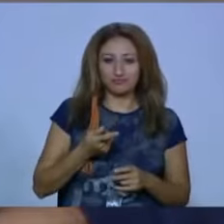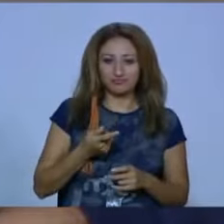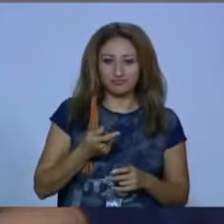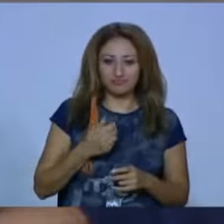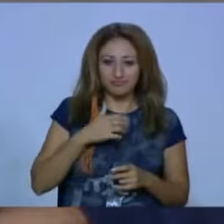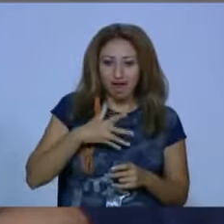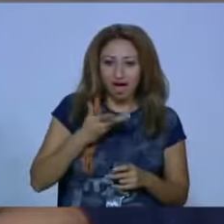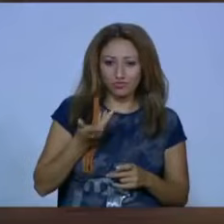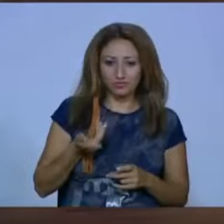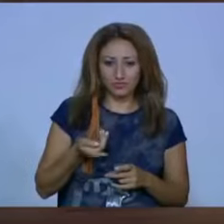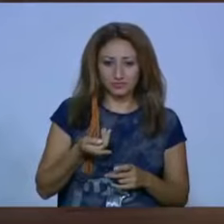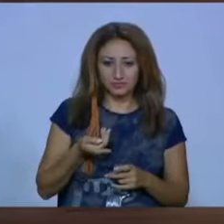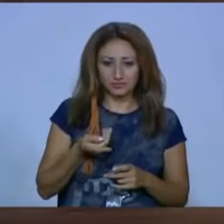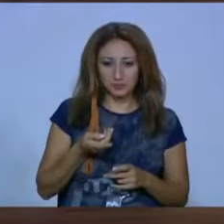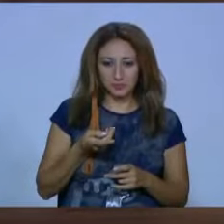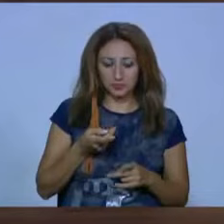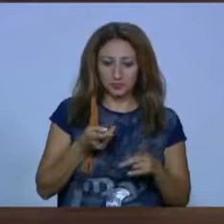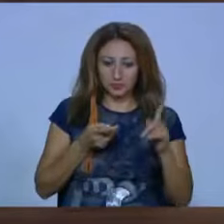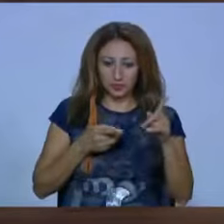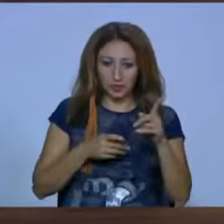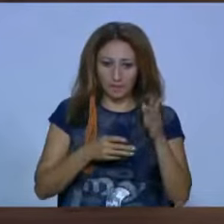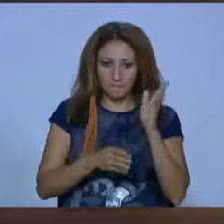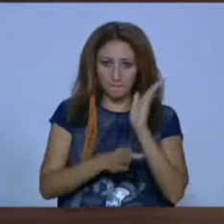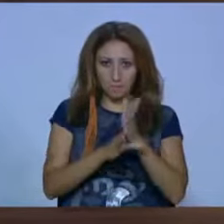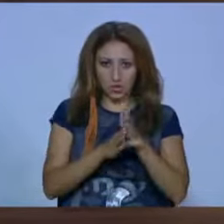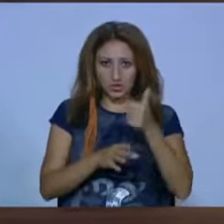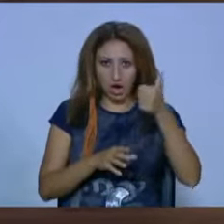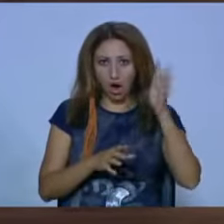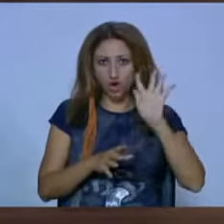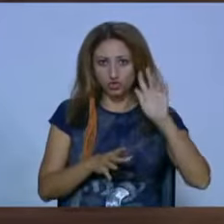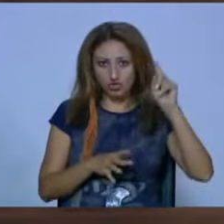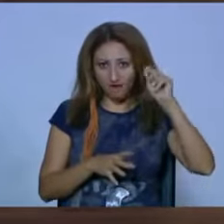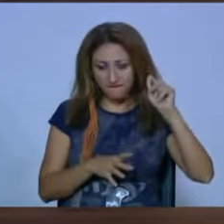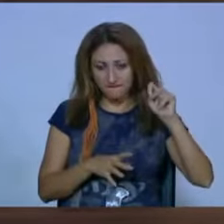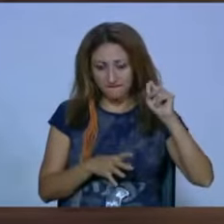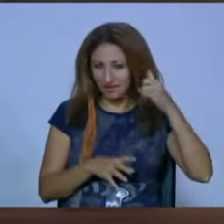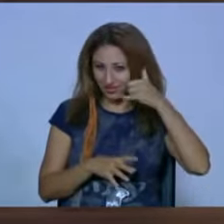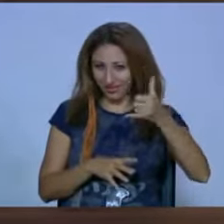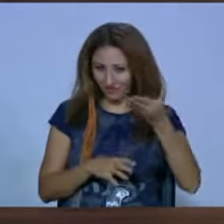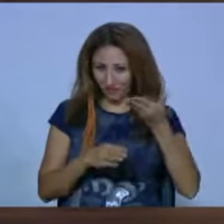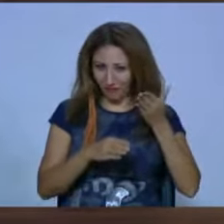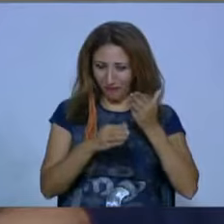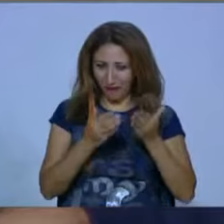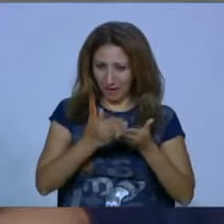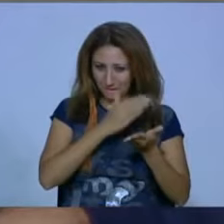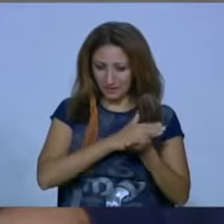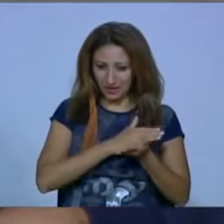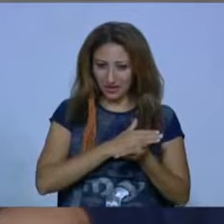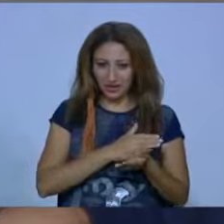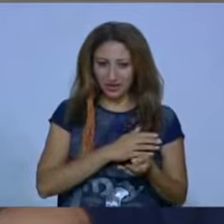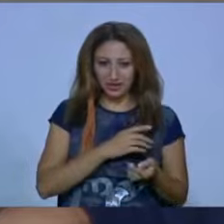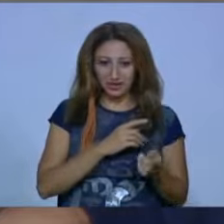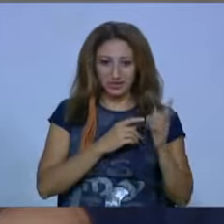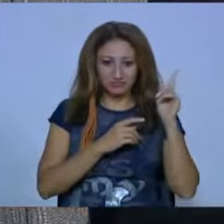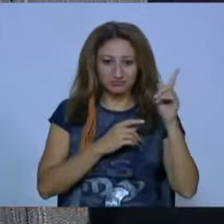علاء حتى اشرف انت لو سامع صوت اشرف وركزت في اشرف في صوته وهو بيتكلم مش